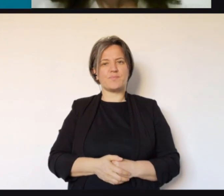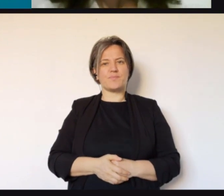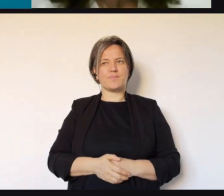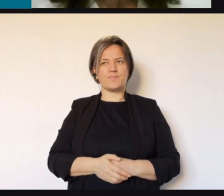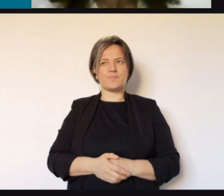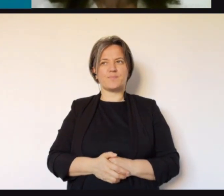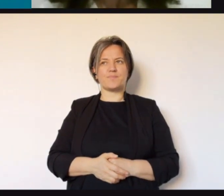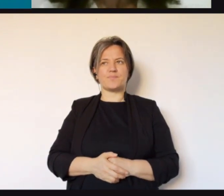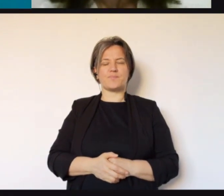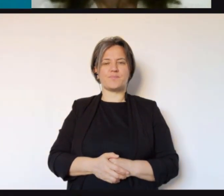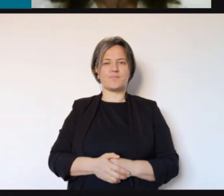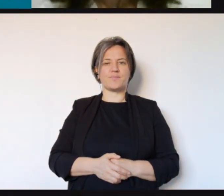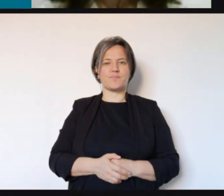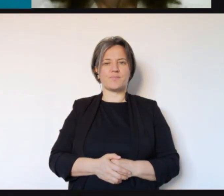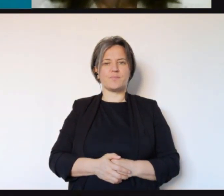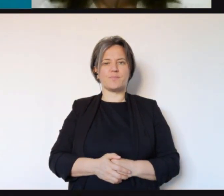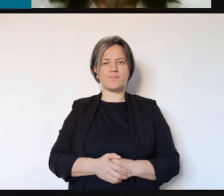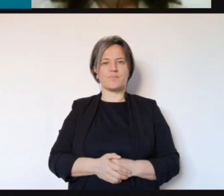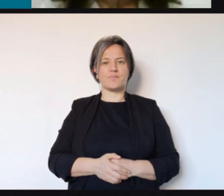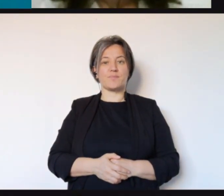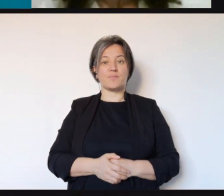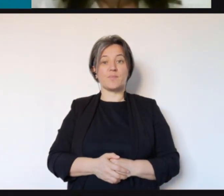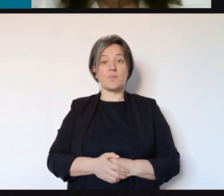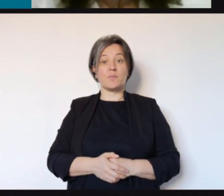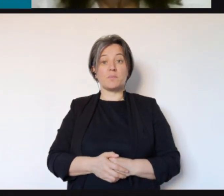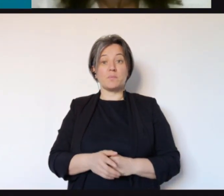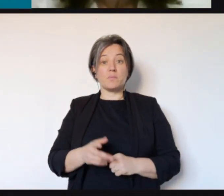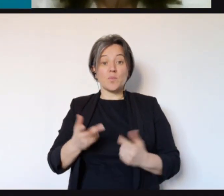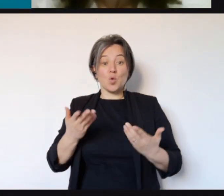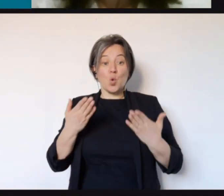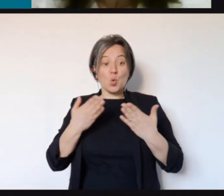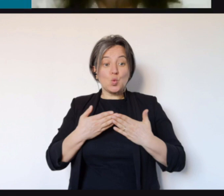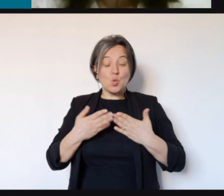Allora, ricerche su questo non ci sono, quindi